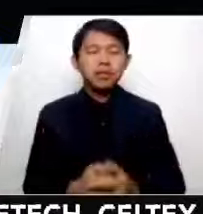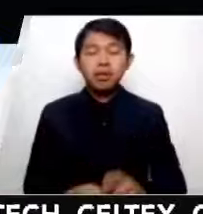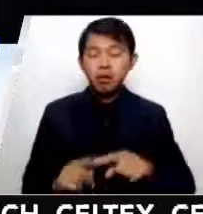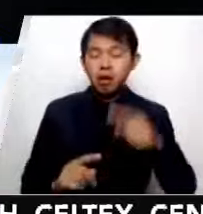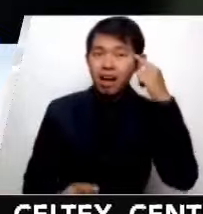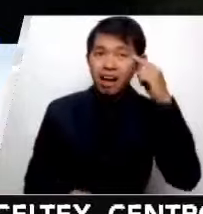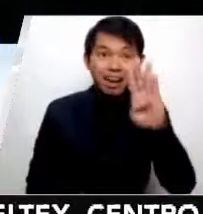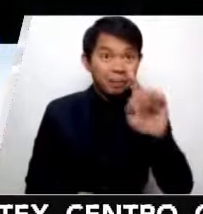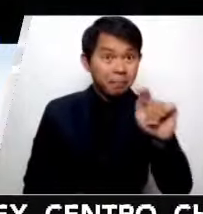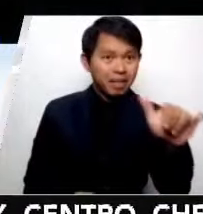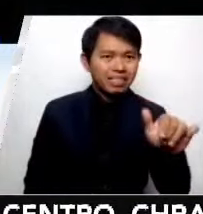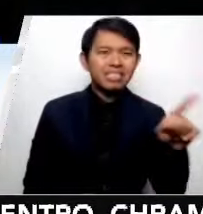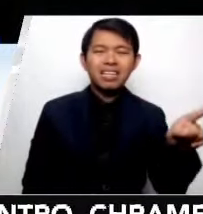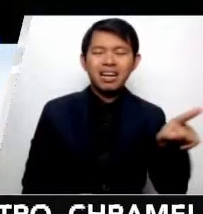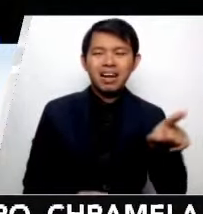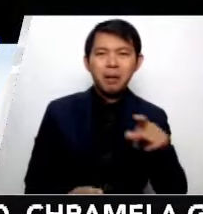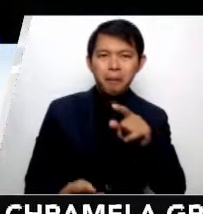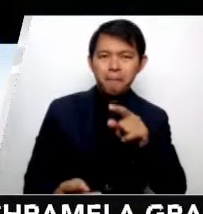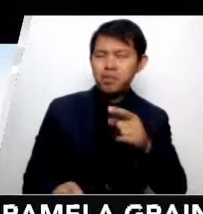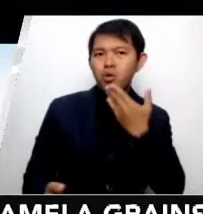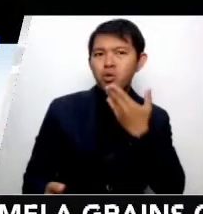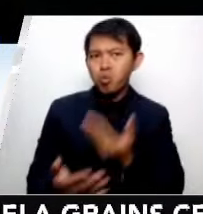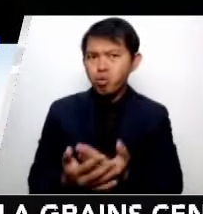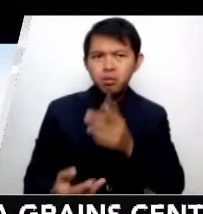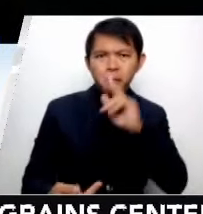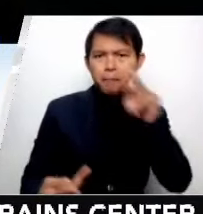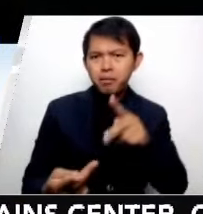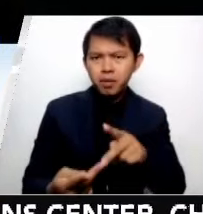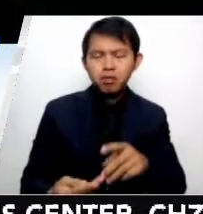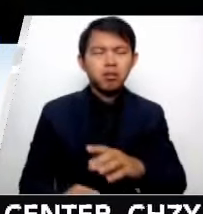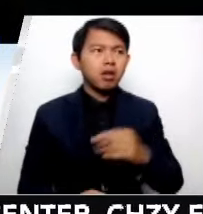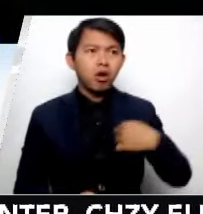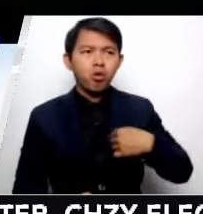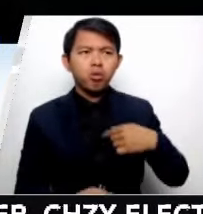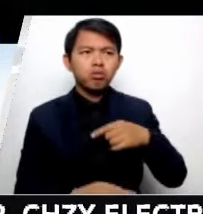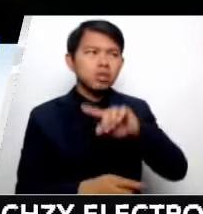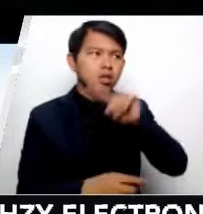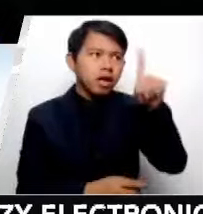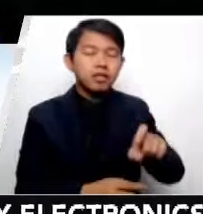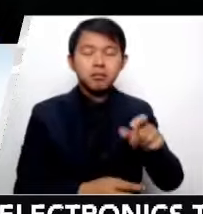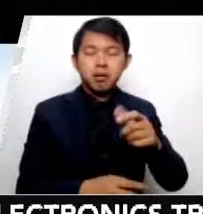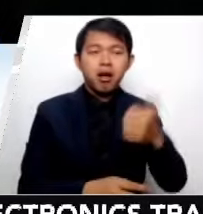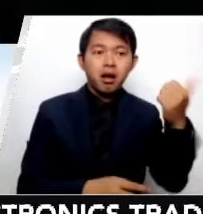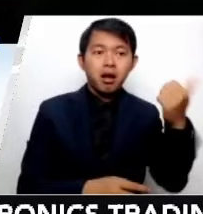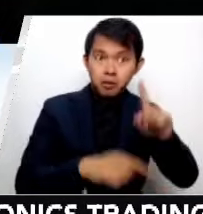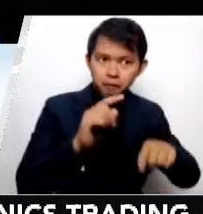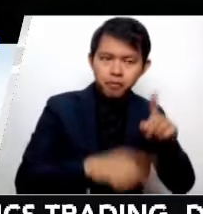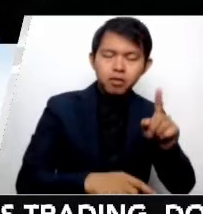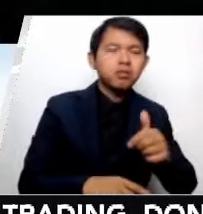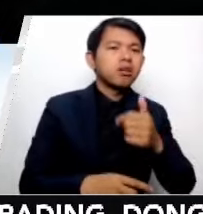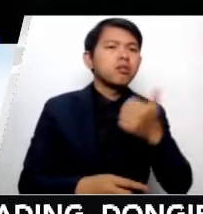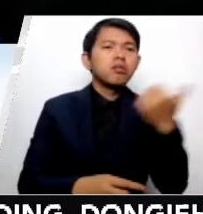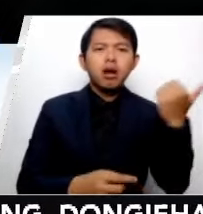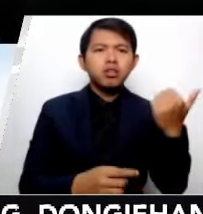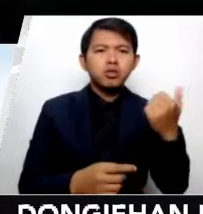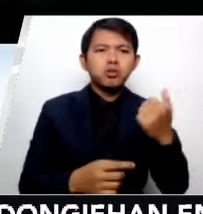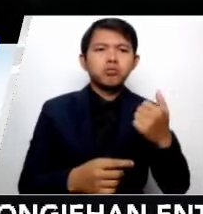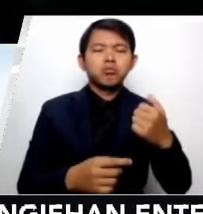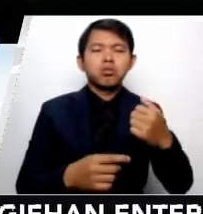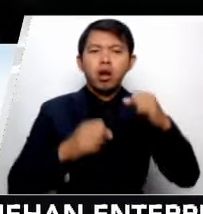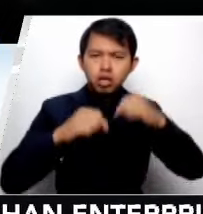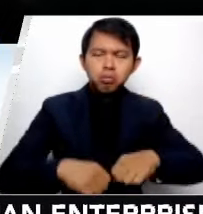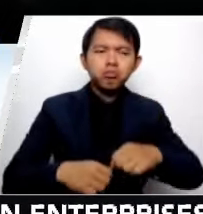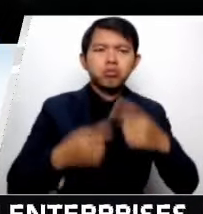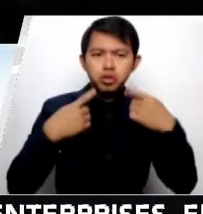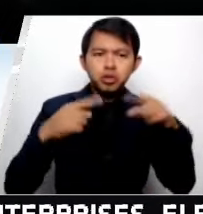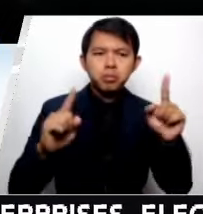Fine ang lalaki. Nagtanong din ako sa mga kakilala ko kung successful naman yung mga previous transactions nila. May mga social